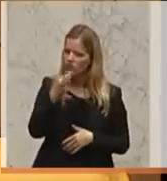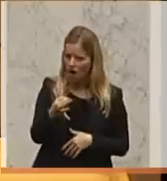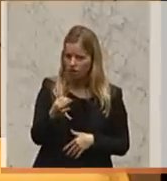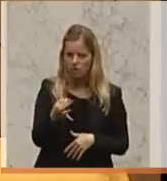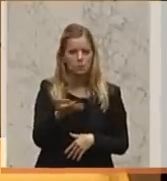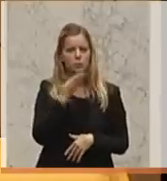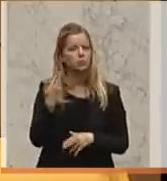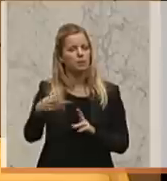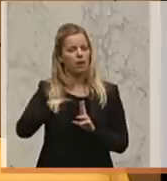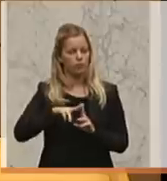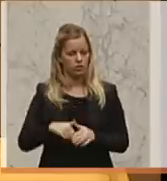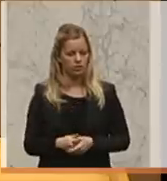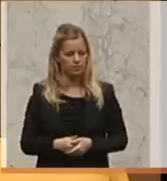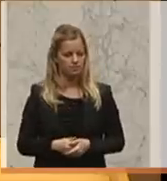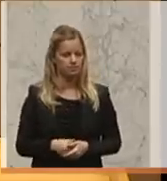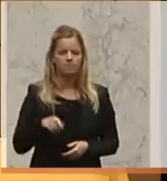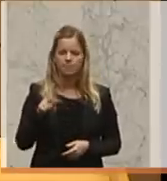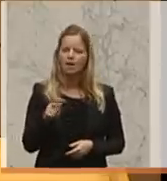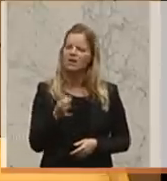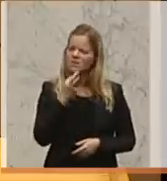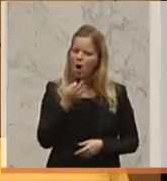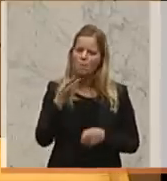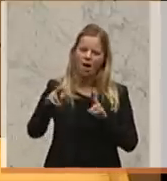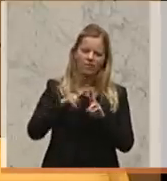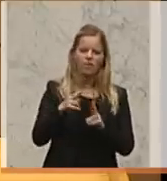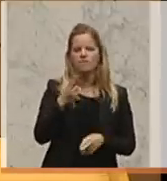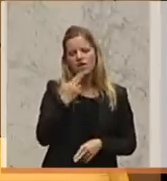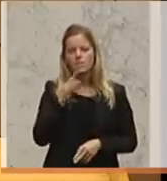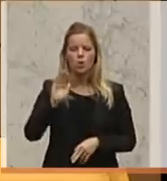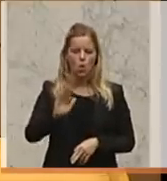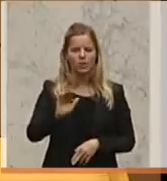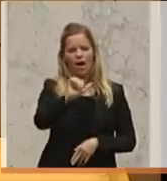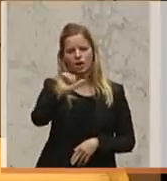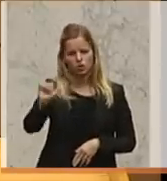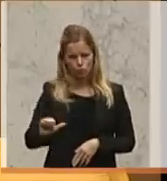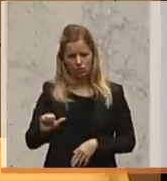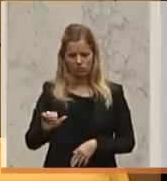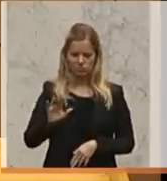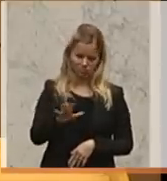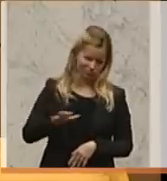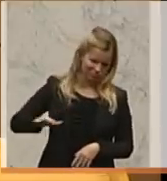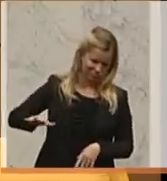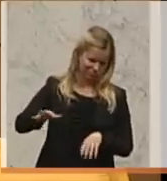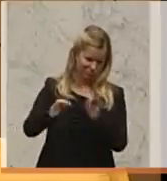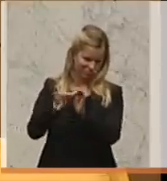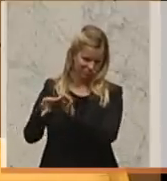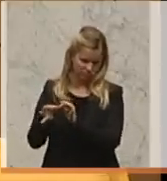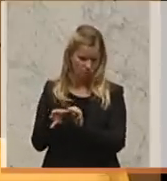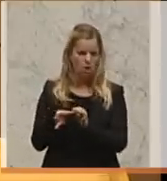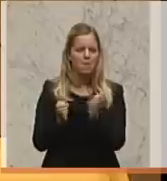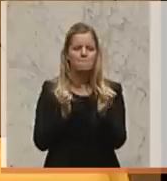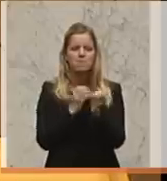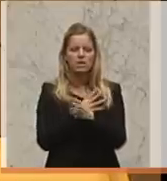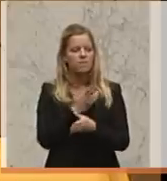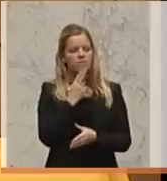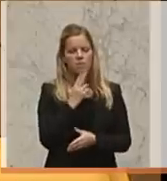genau beantwortet, wem die Agenturen gehören. Das ist alles in Ihrem Dunstkreis und Sie haben nicht gesagt, wem die Medien teilweise gehören.